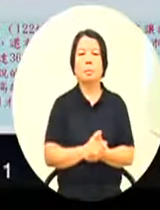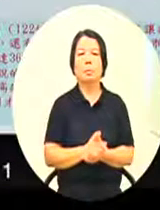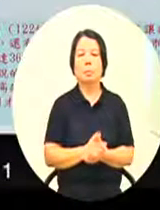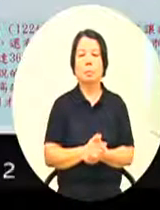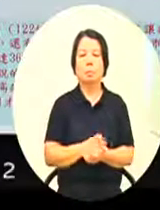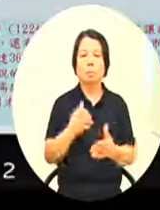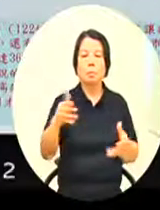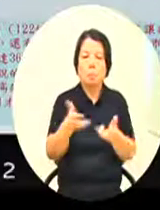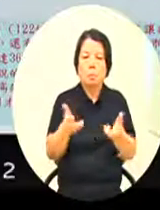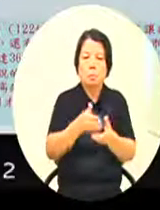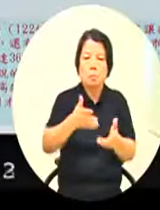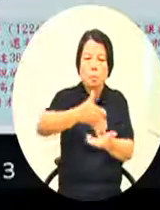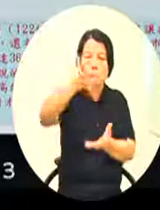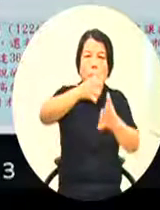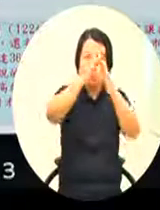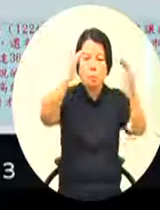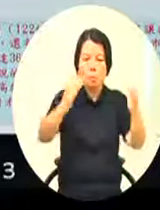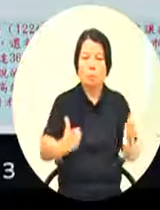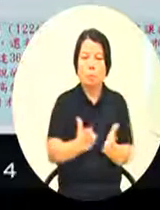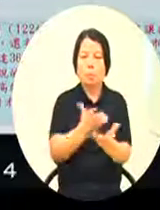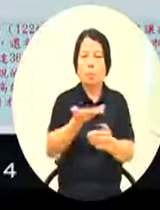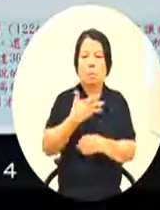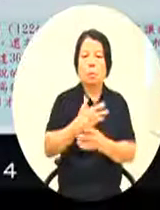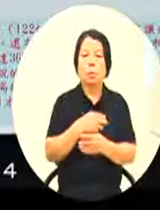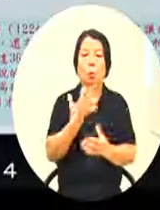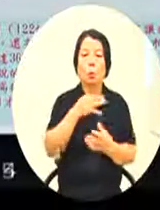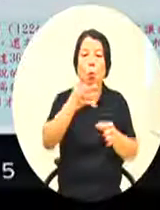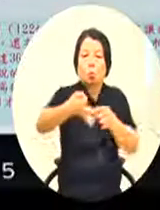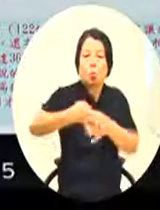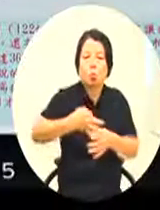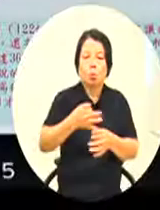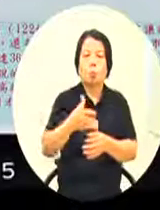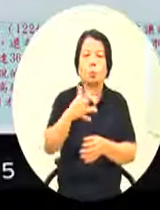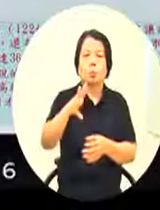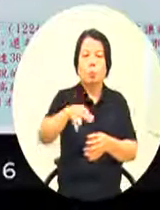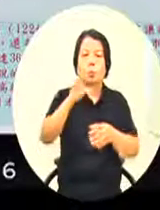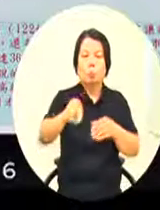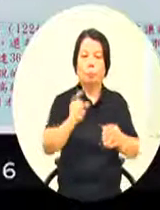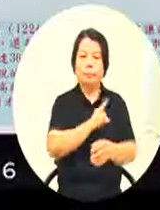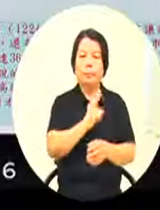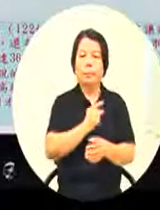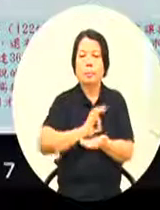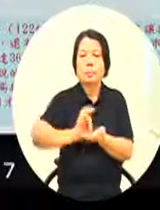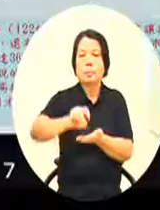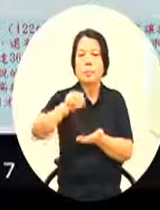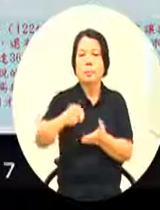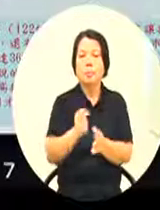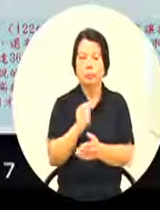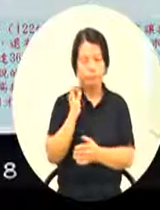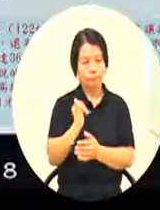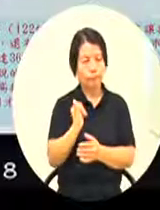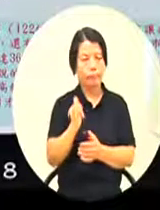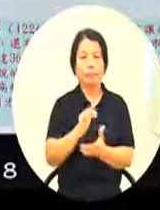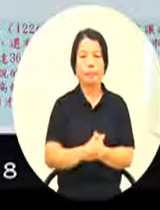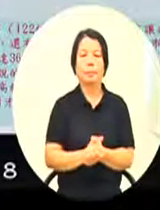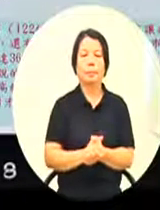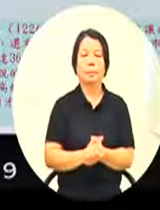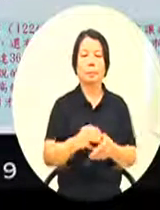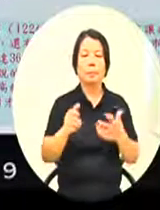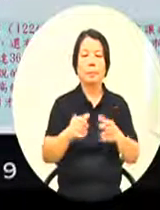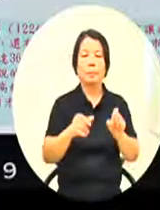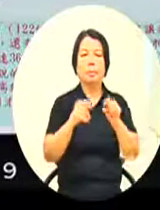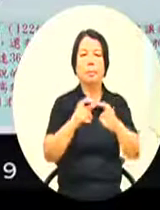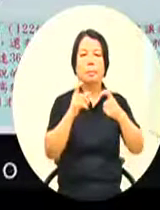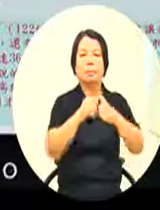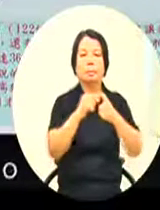盖好一个壳送给我们，他如果送我们8000万，让我们自行利用，那我觉得这个还不错。第十个，尊重